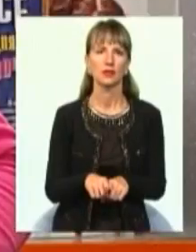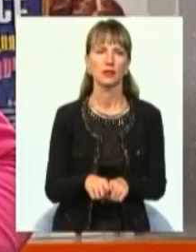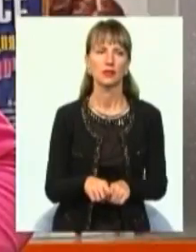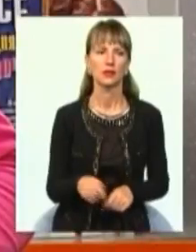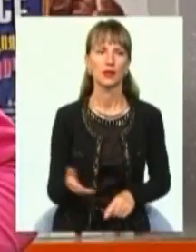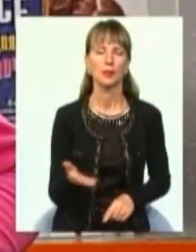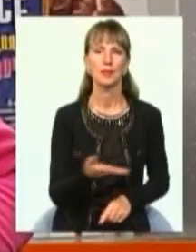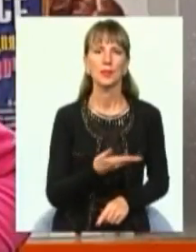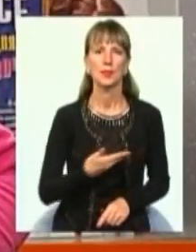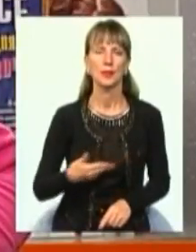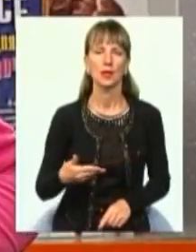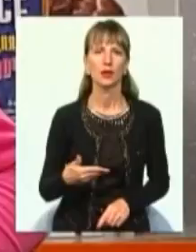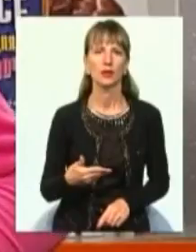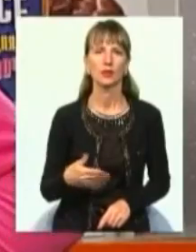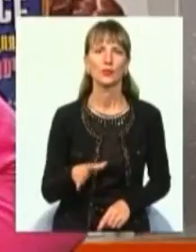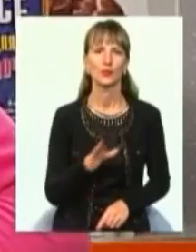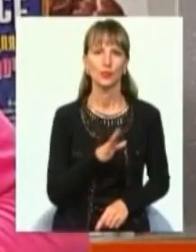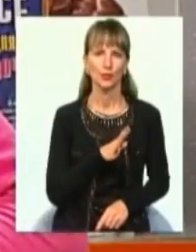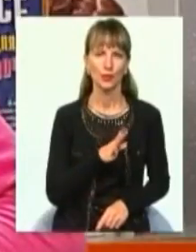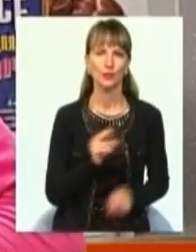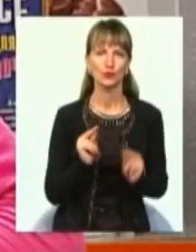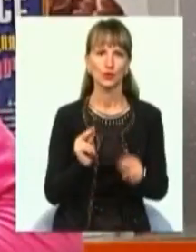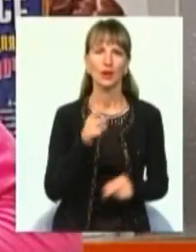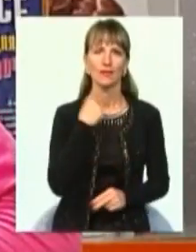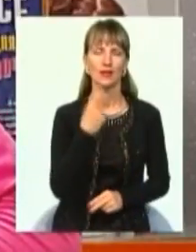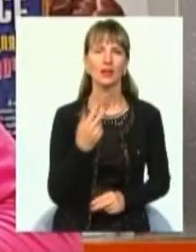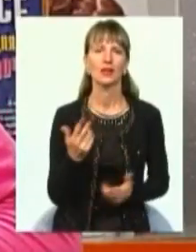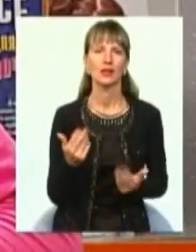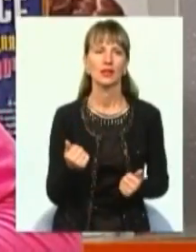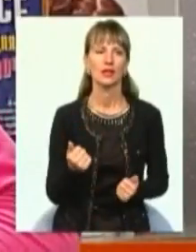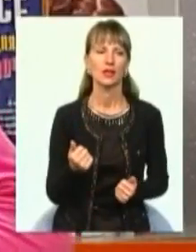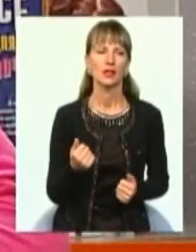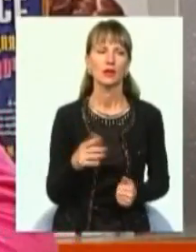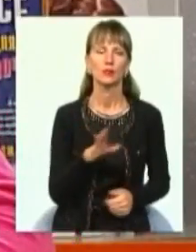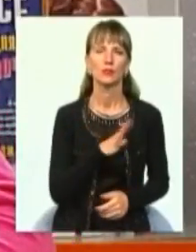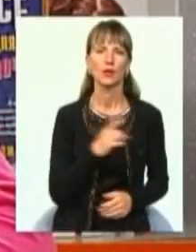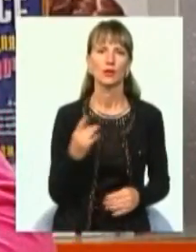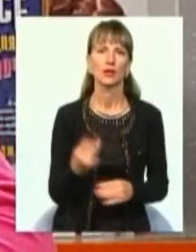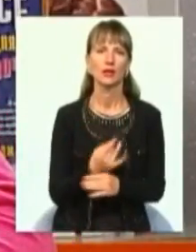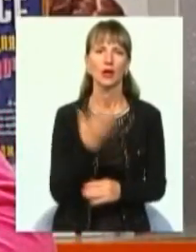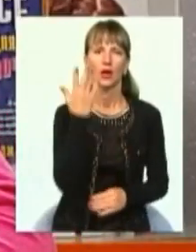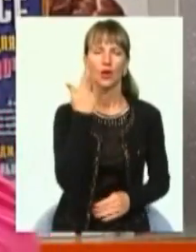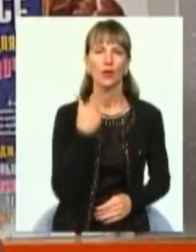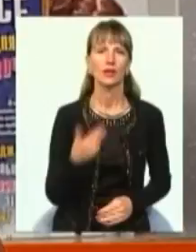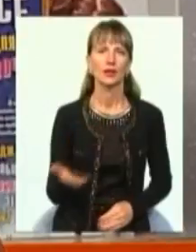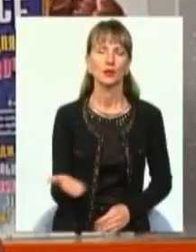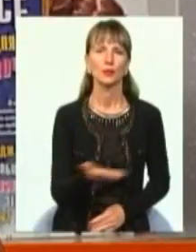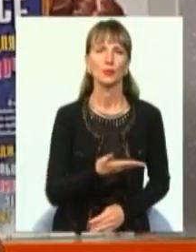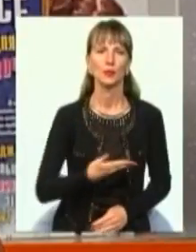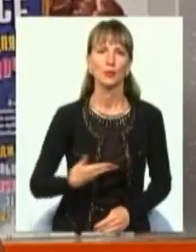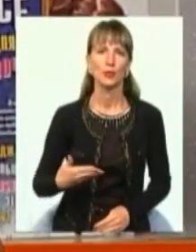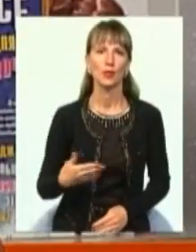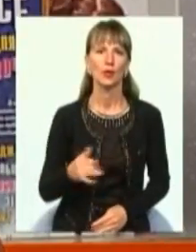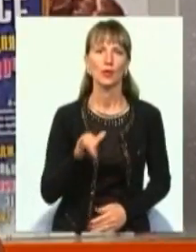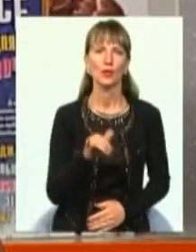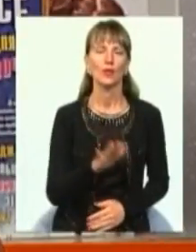Ми... Признавайся, так? Було. Було це один раз, коли ми у